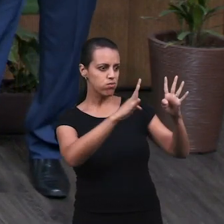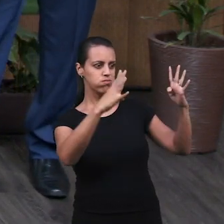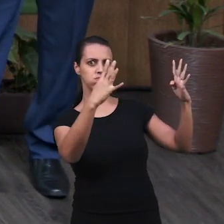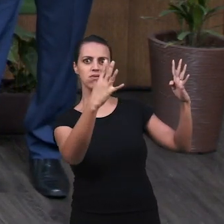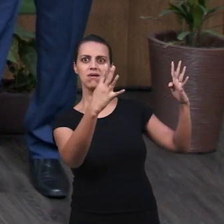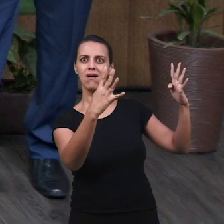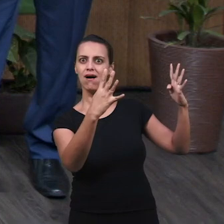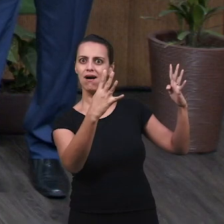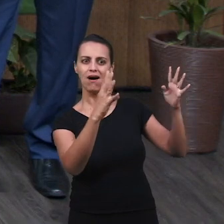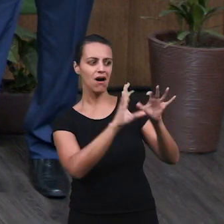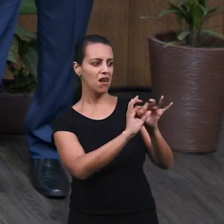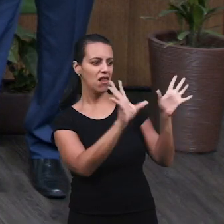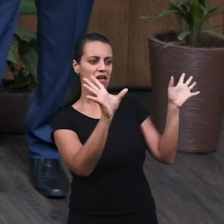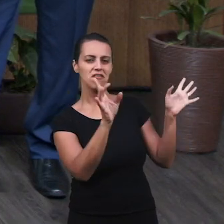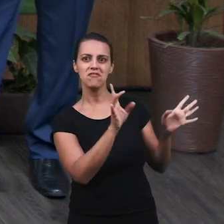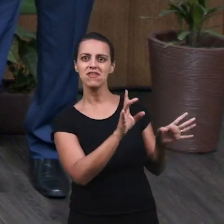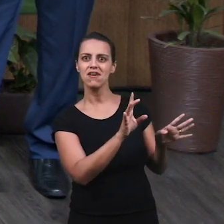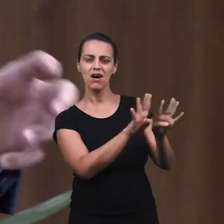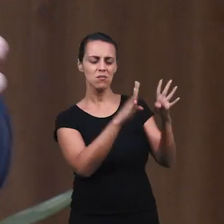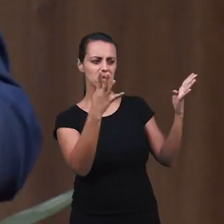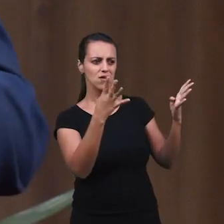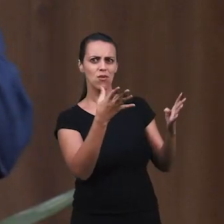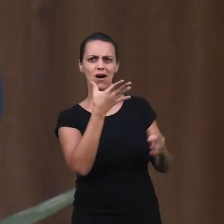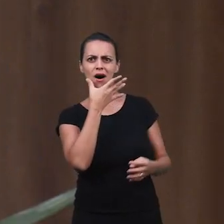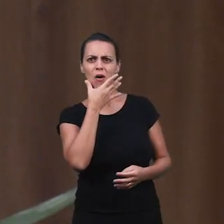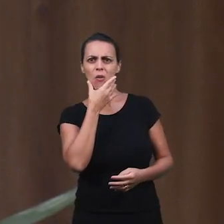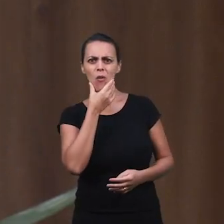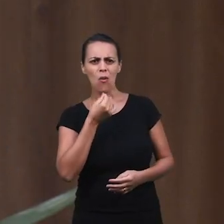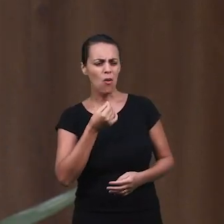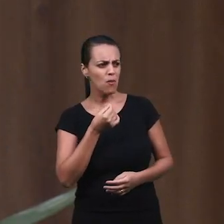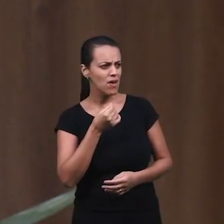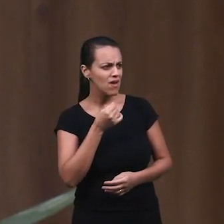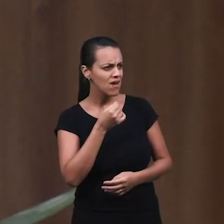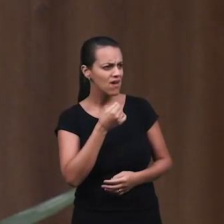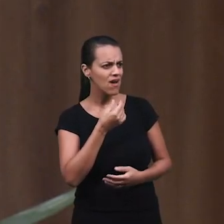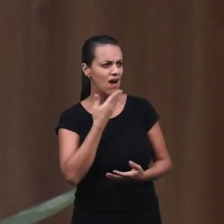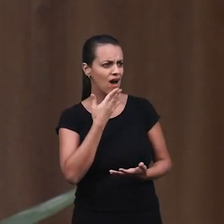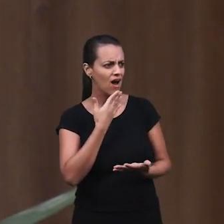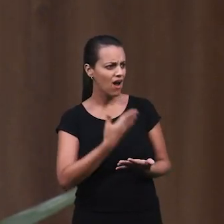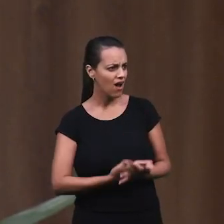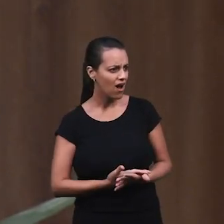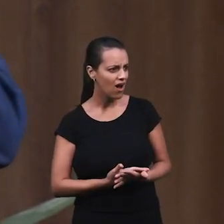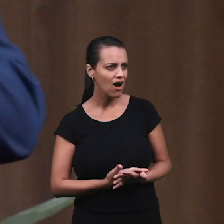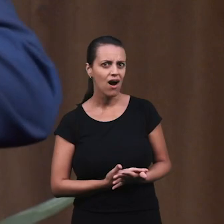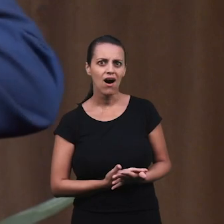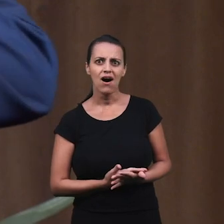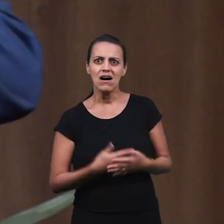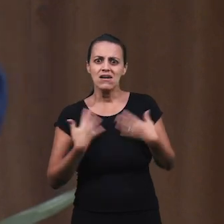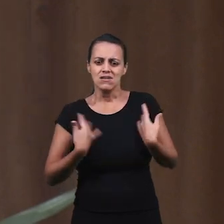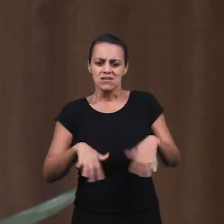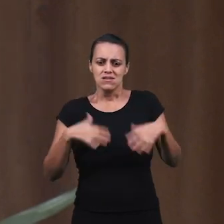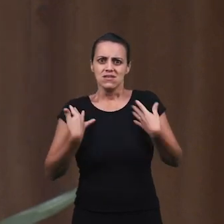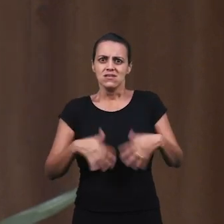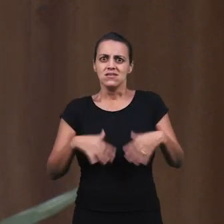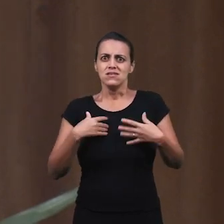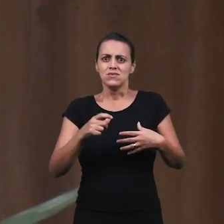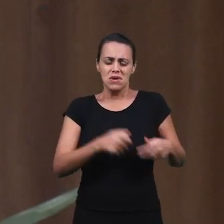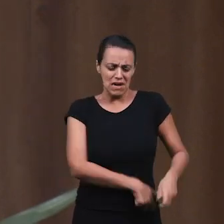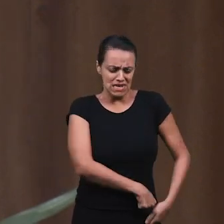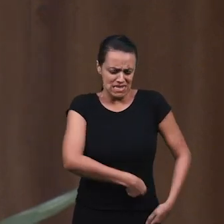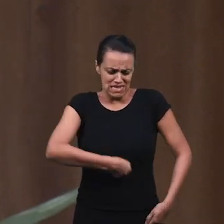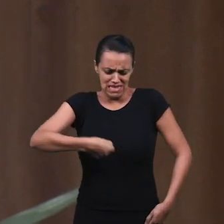ce geôlier observait. Il a été si affligé qu'il a essayé d'ôter sa propre vie, mais